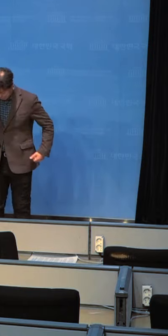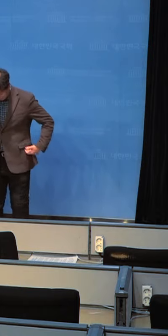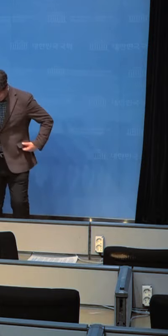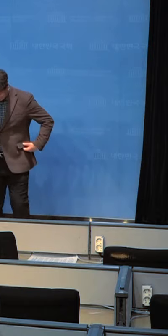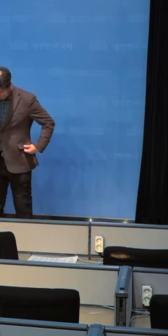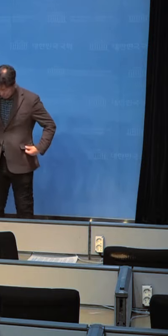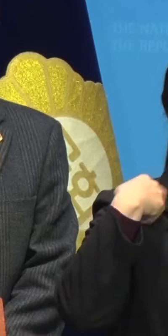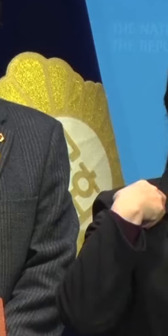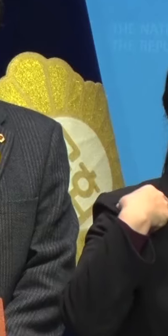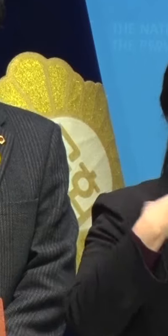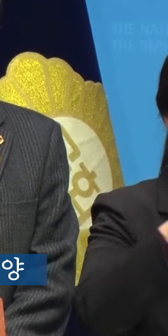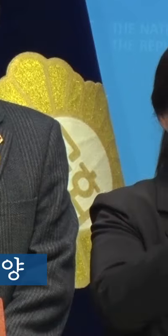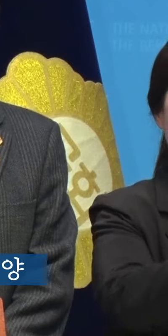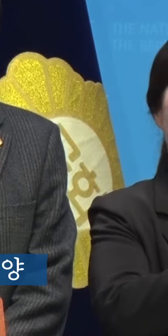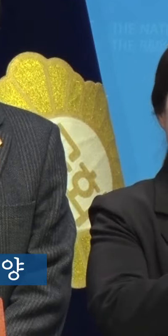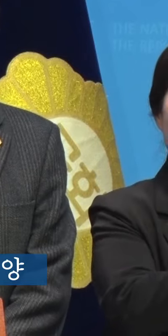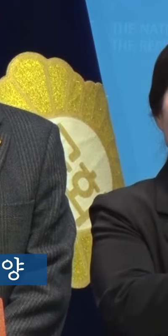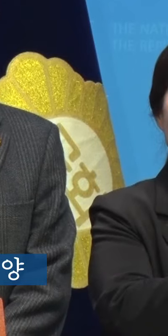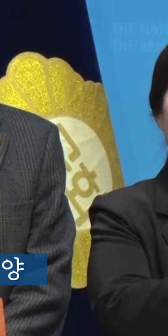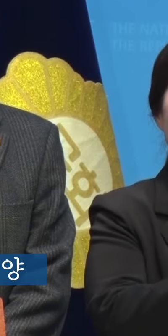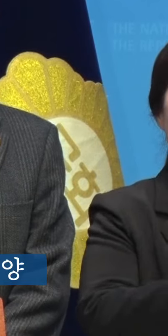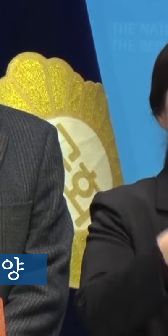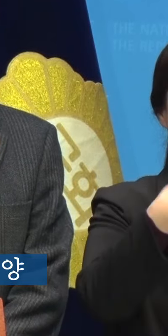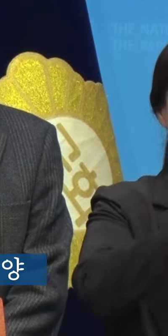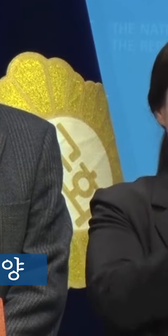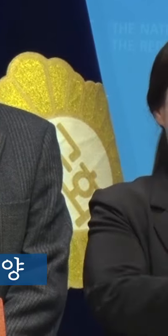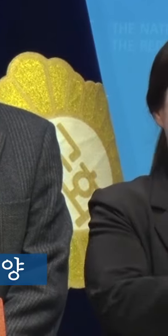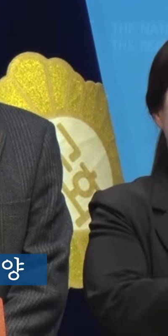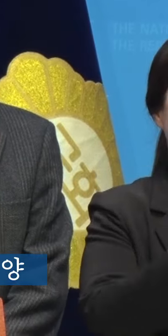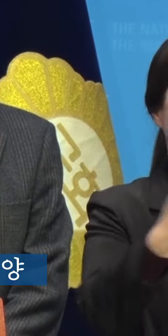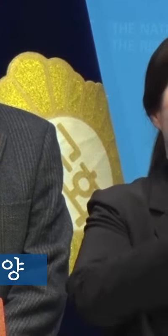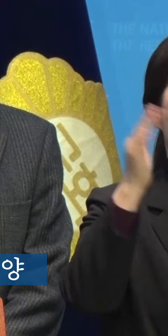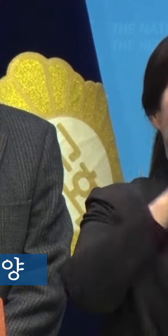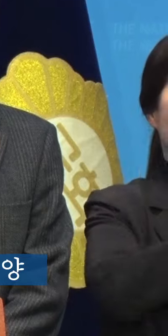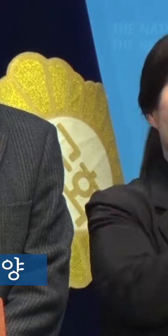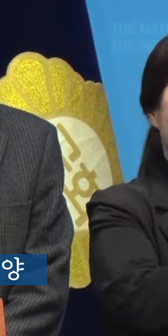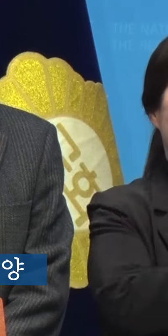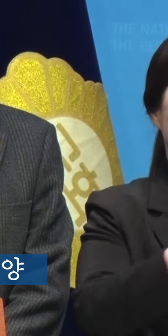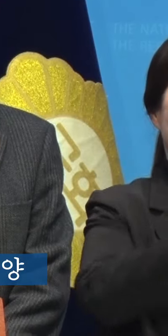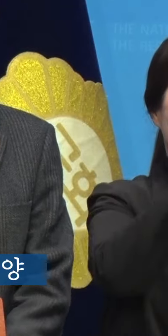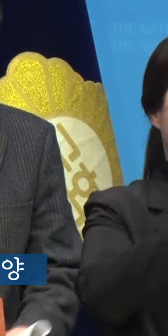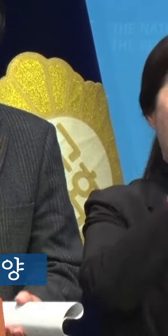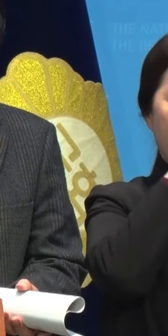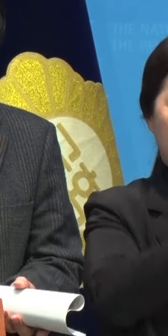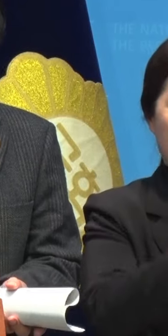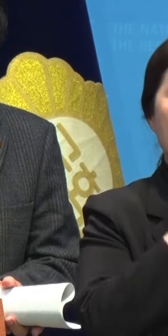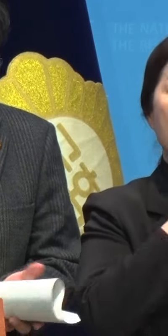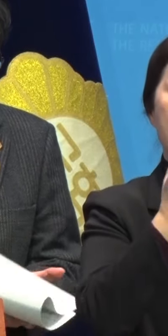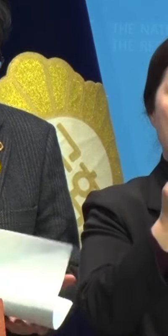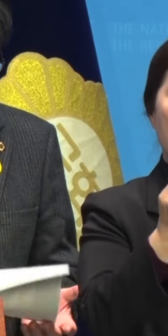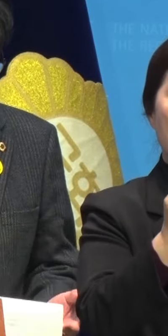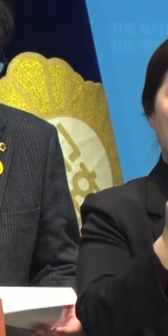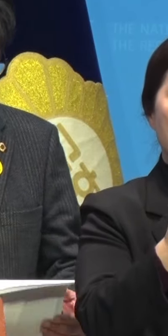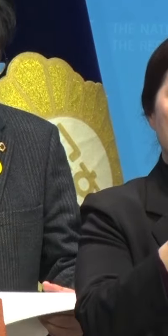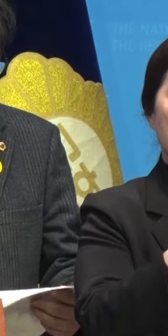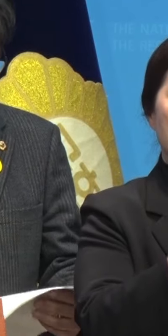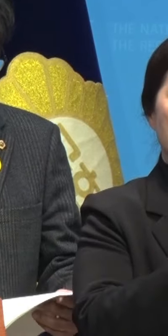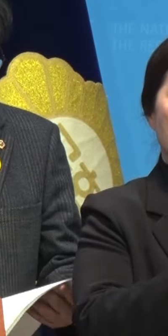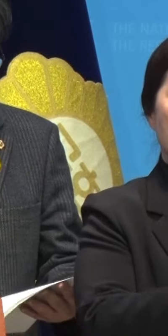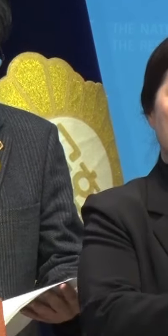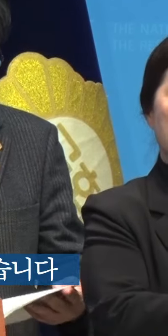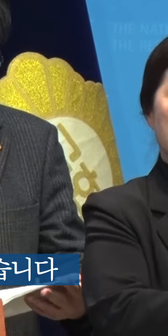정부와 국민의힘은 교권과 학생 인권이 마치 양립할 수 없는 개념인 양 여론을